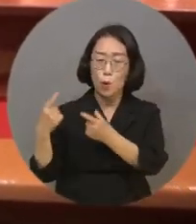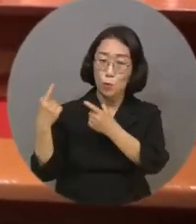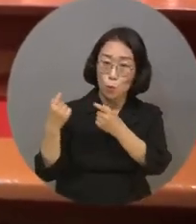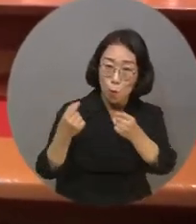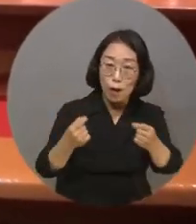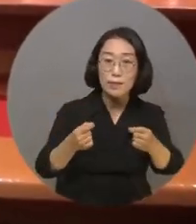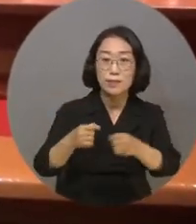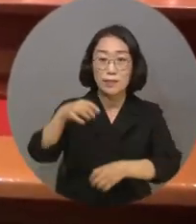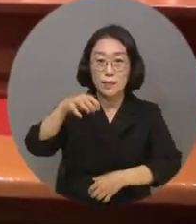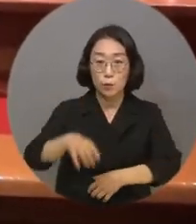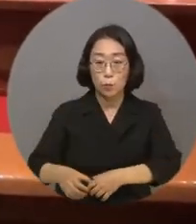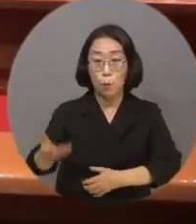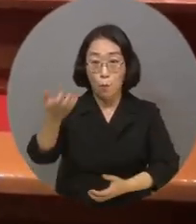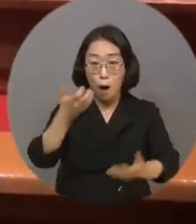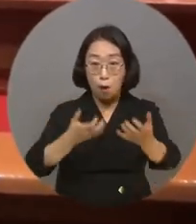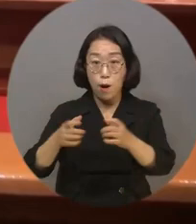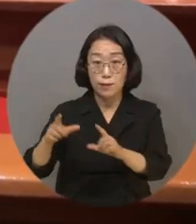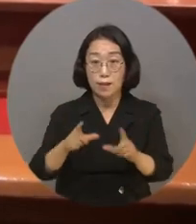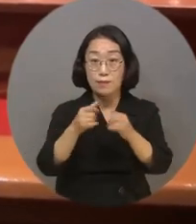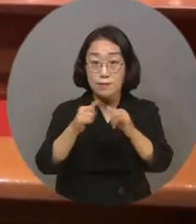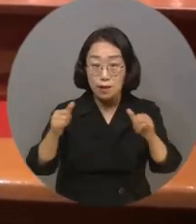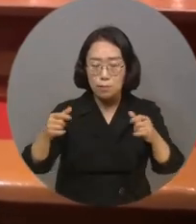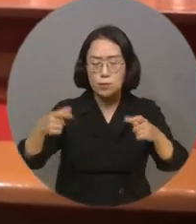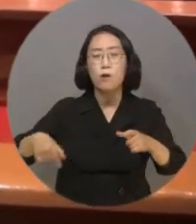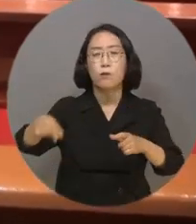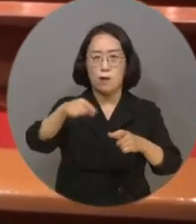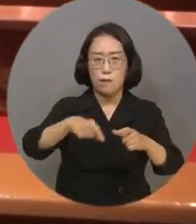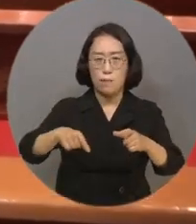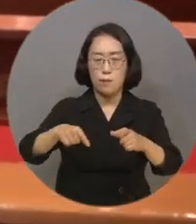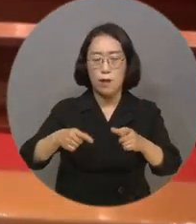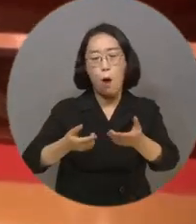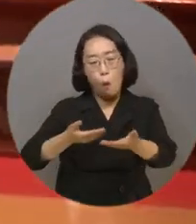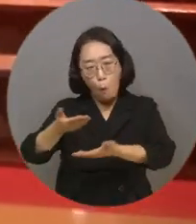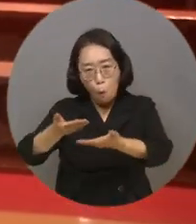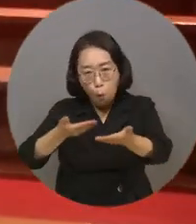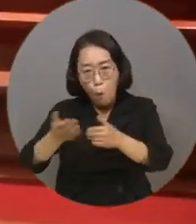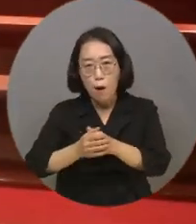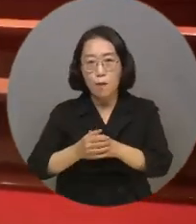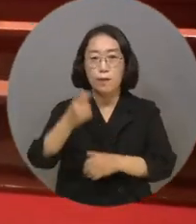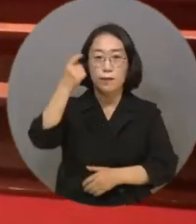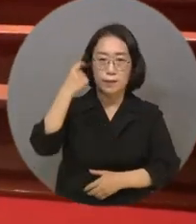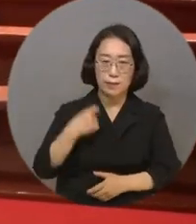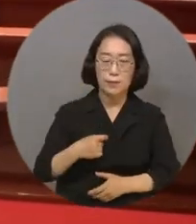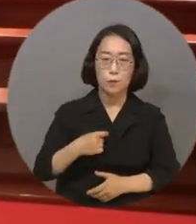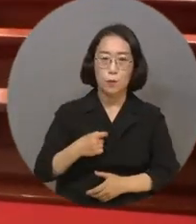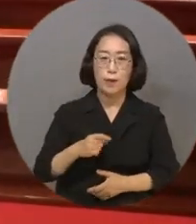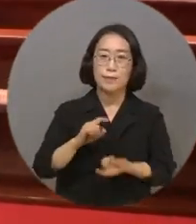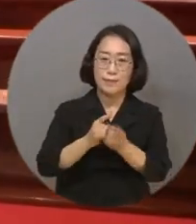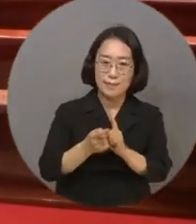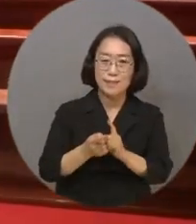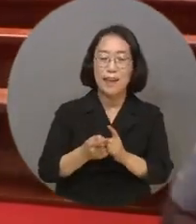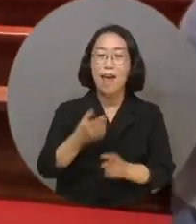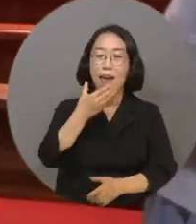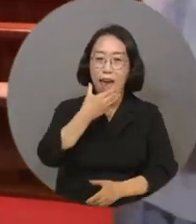나루터 공동체 입주자들이 지역사회 속에서 이웃과 소통하며 느끼고 표현하는